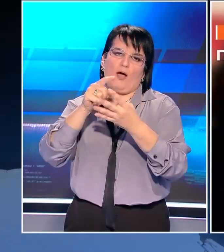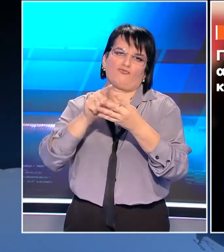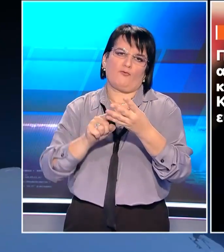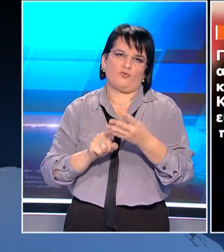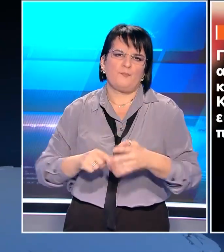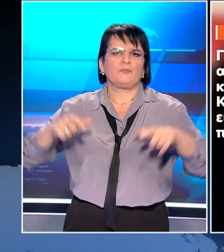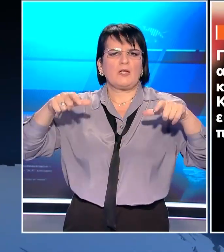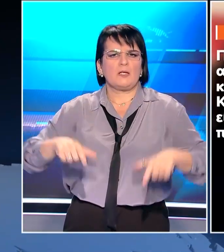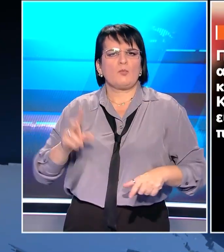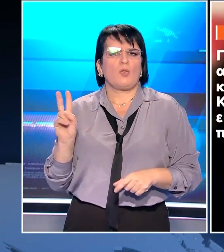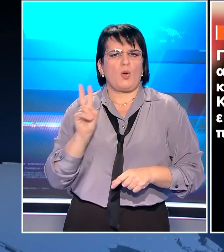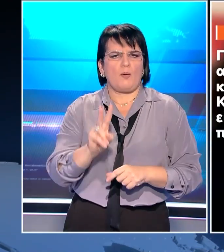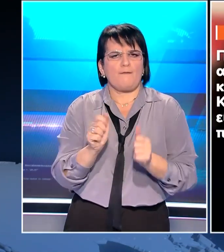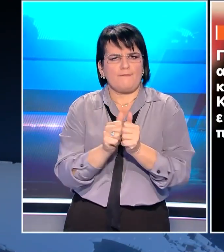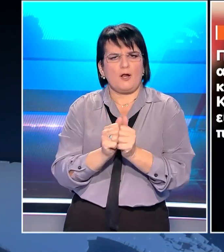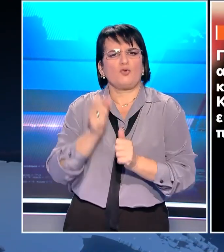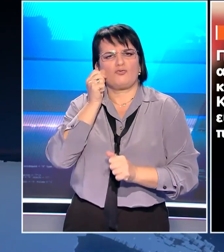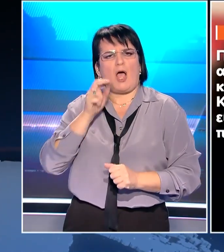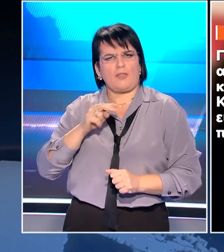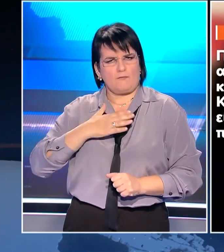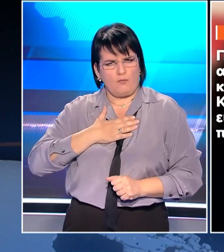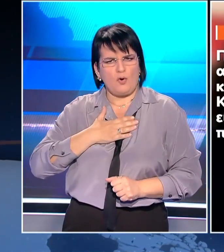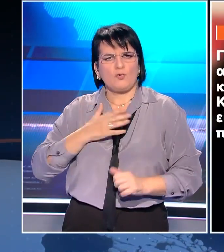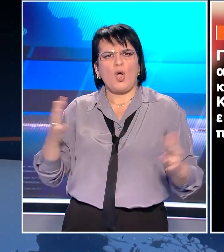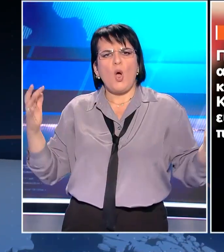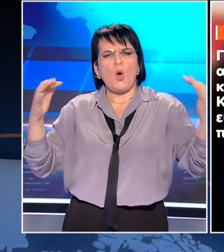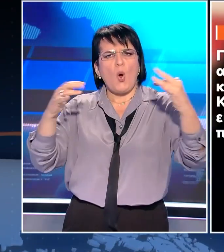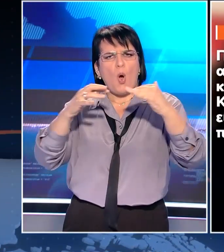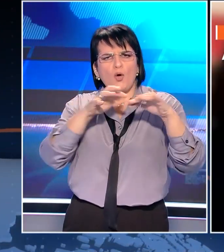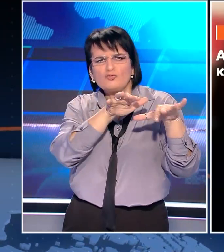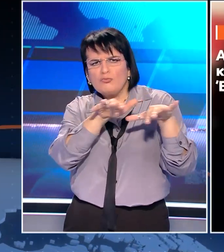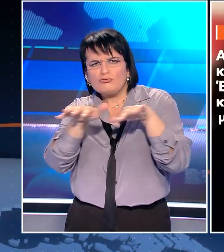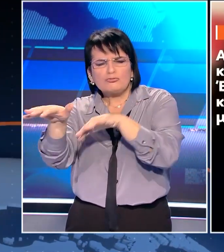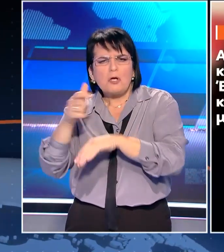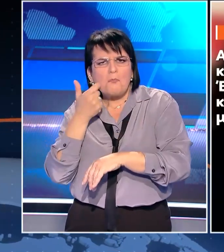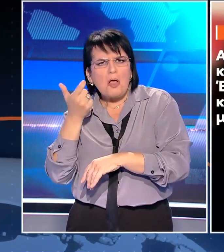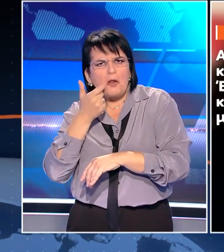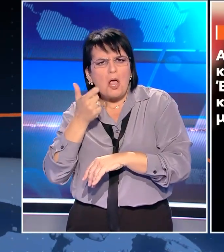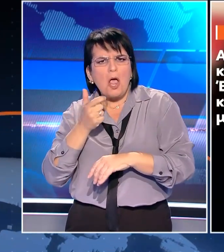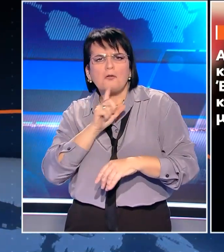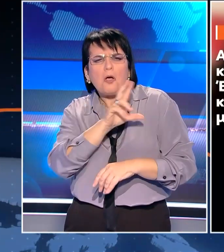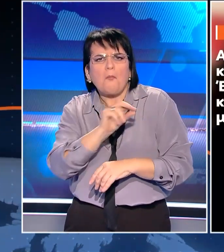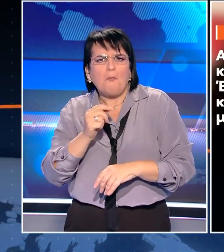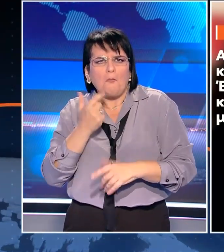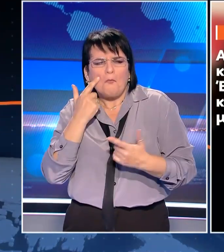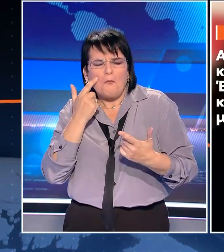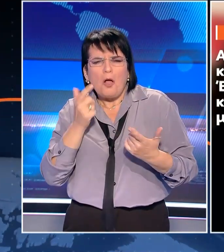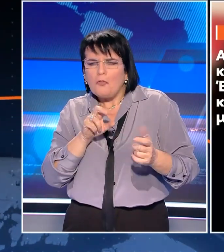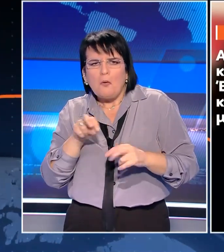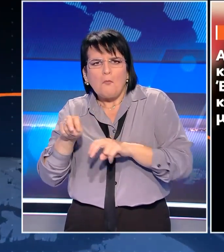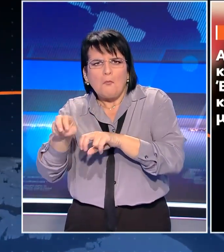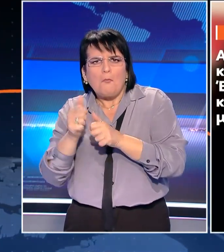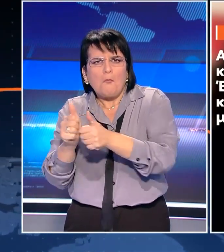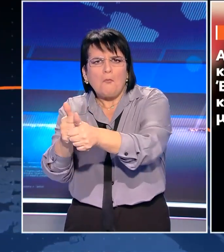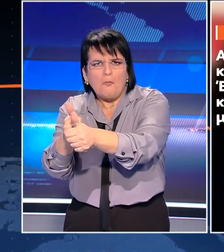στο γήπεδο με δύο ακόμα φίλους μου και τον αδελφό μου. Κάποια στιγμή είδα κόσμο να βγαίνει προς τα έξω. Από περιέργεια βγήκα κι εγώ να δω τι γίνεται. Ένα άτομο